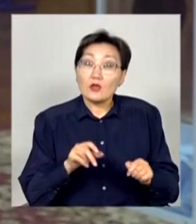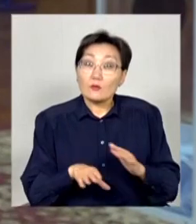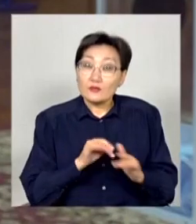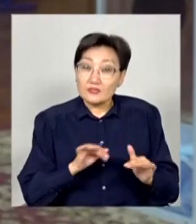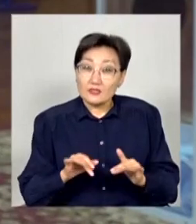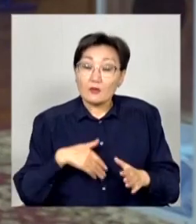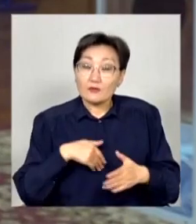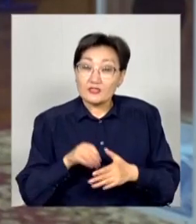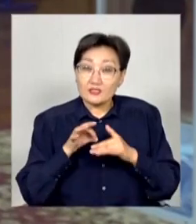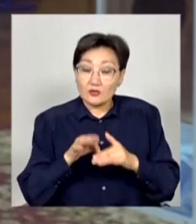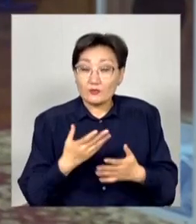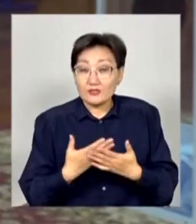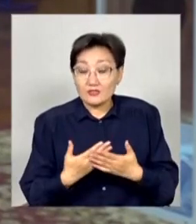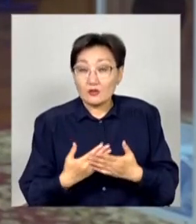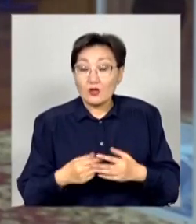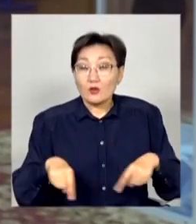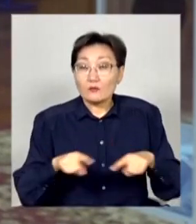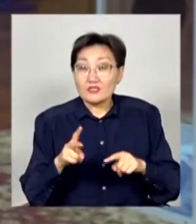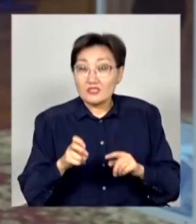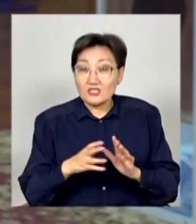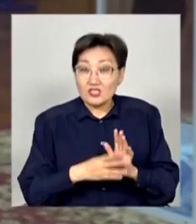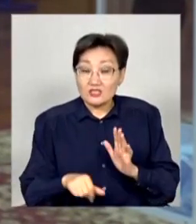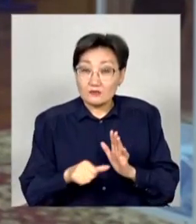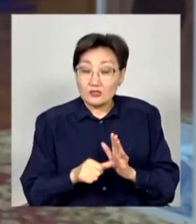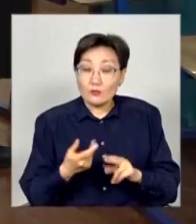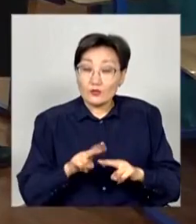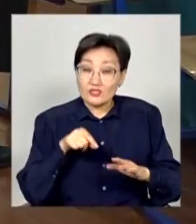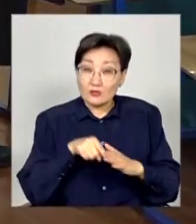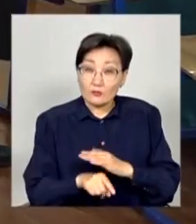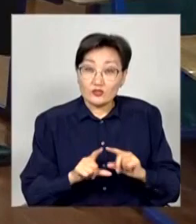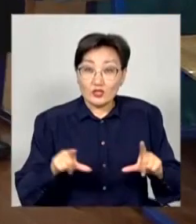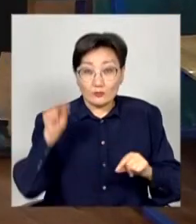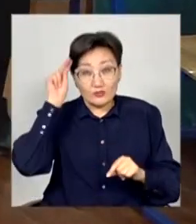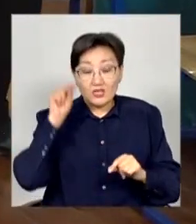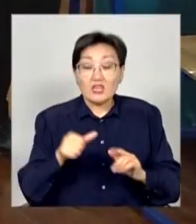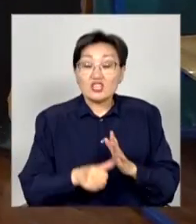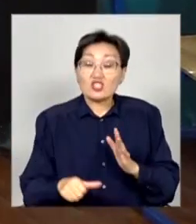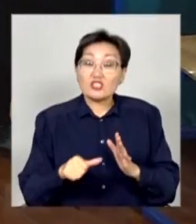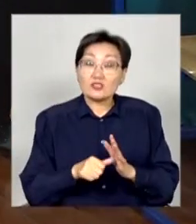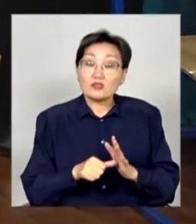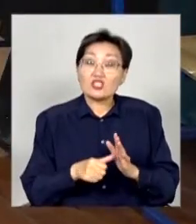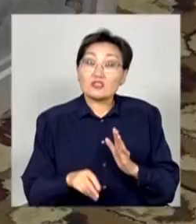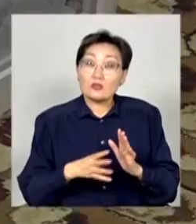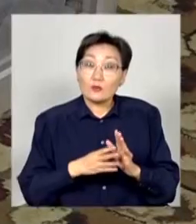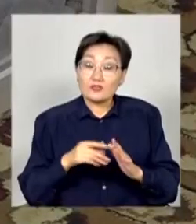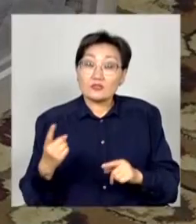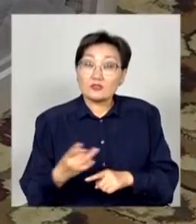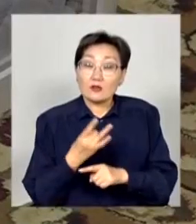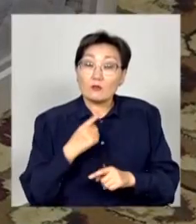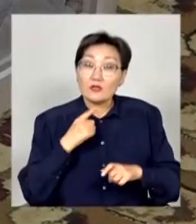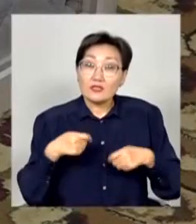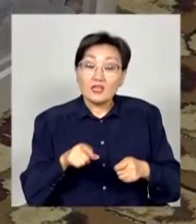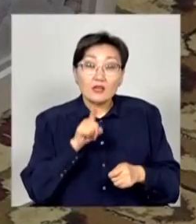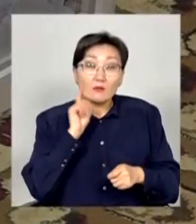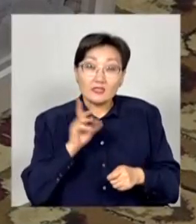очень активно. К примеру, на участке под номером 296, который расположился в школе номер 69, одной из первых проголосовала